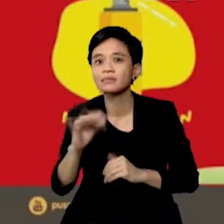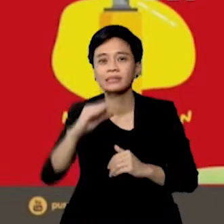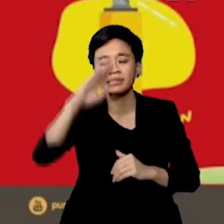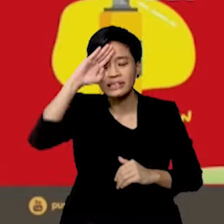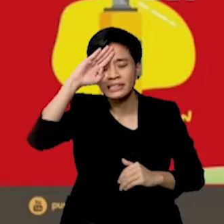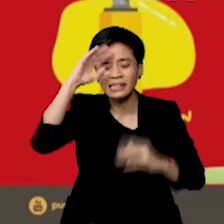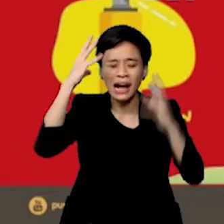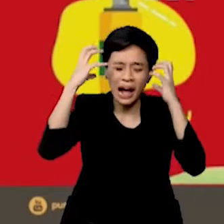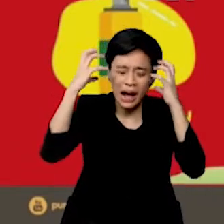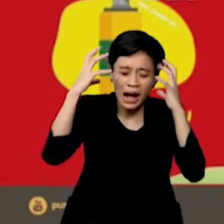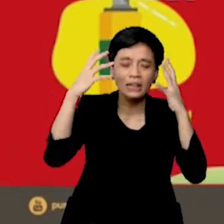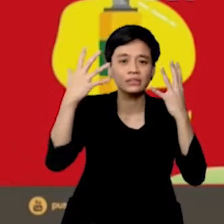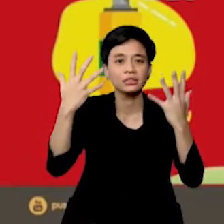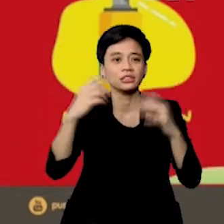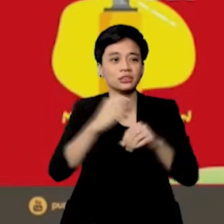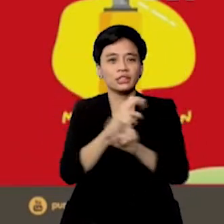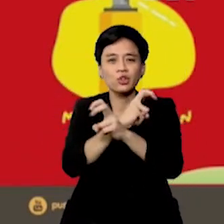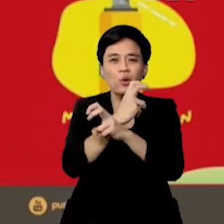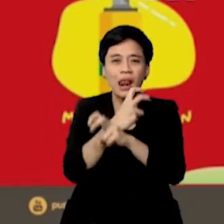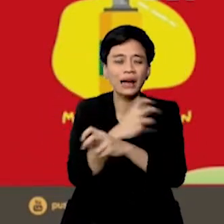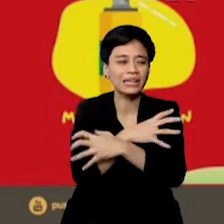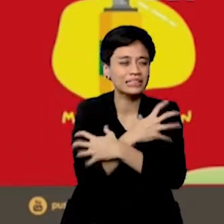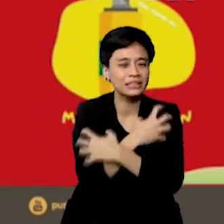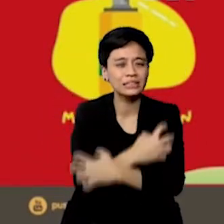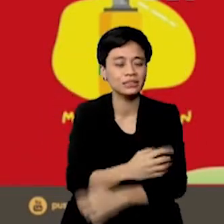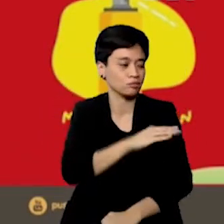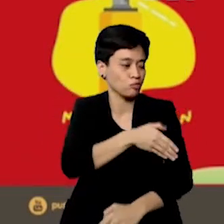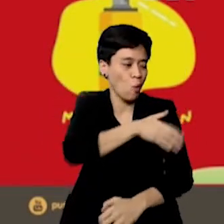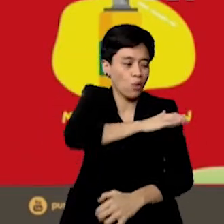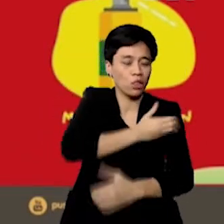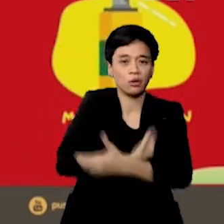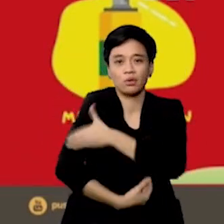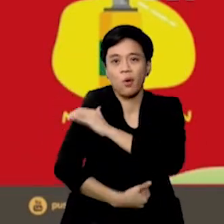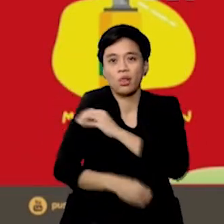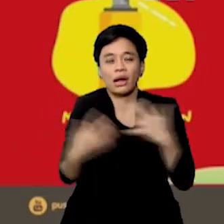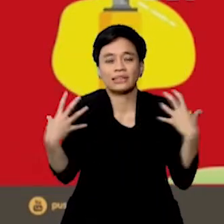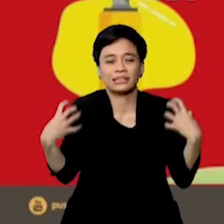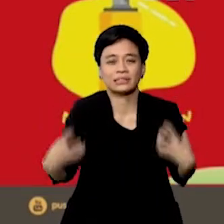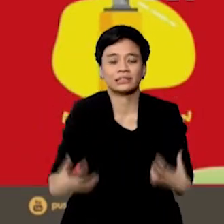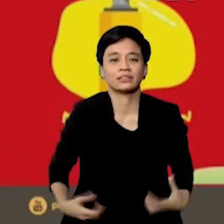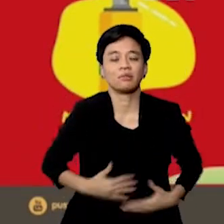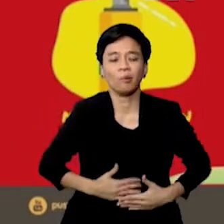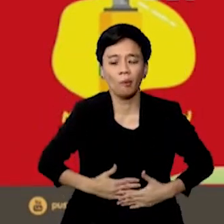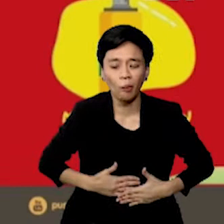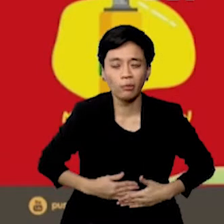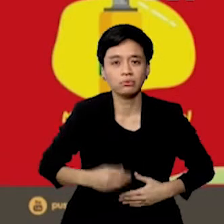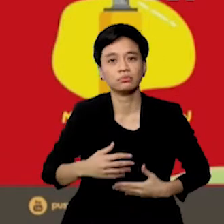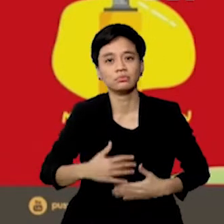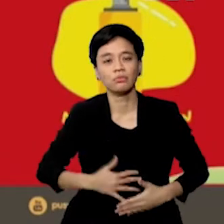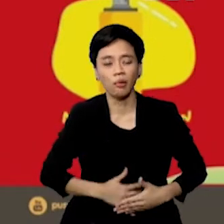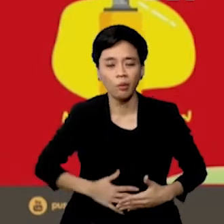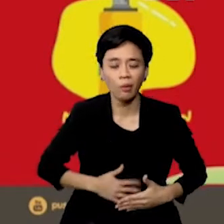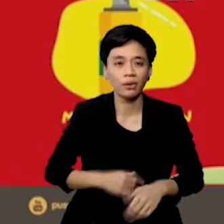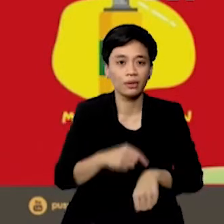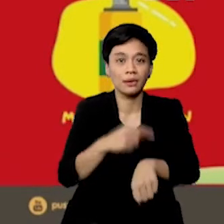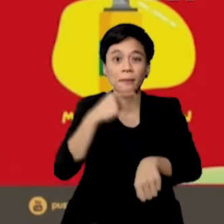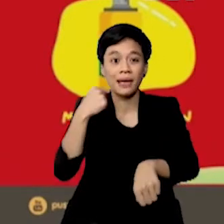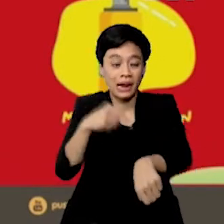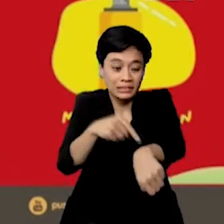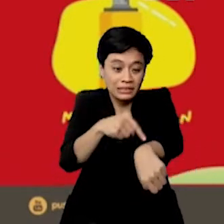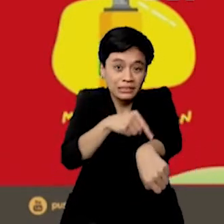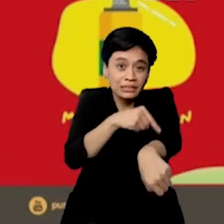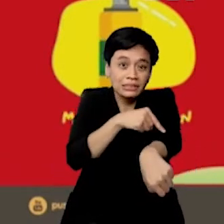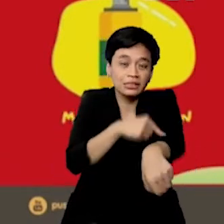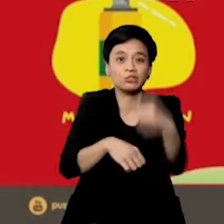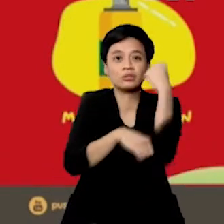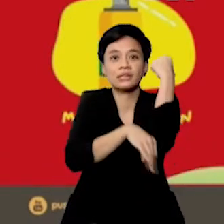sakit kepala, nyeri tulang, ototnya juga sakit, mual, muncul bintik-bintik merah di kulit, hingga perdarahan pada